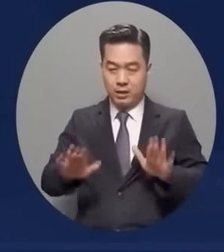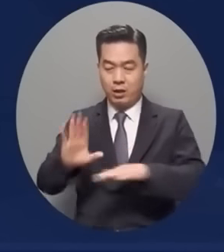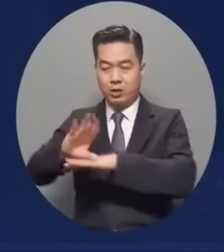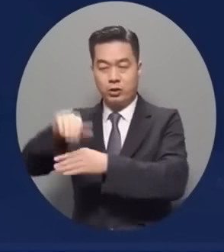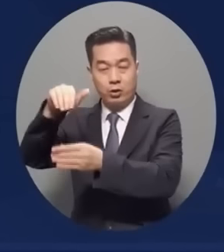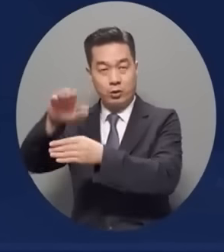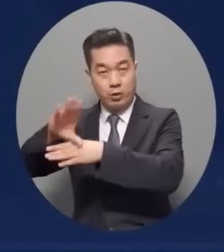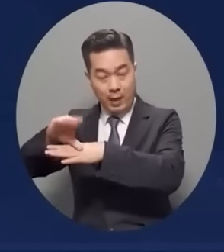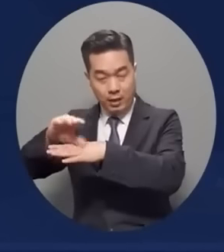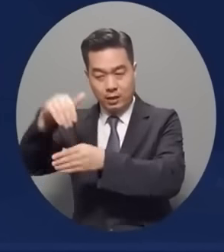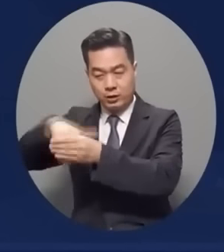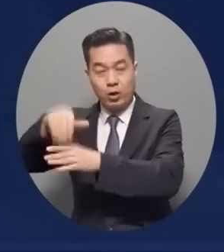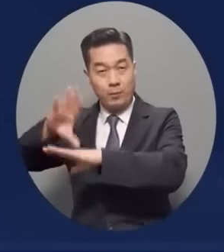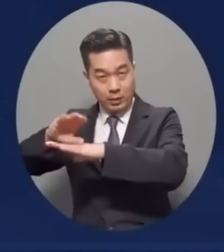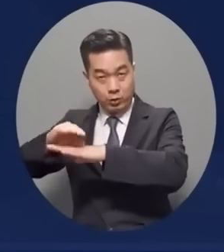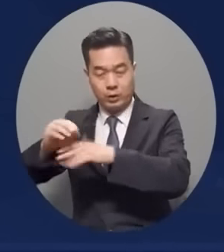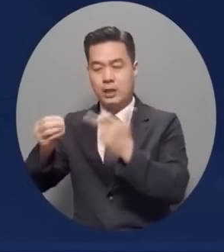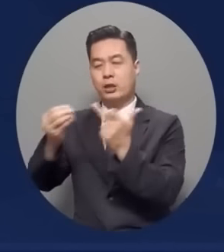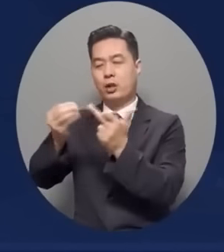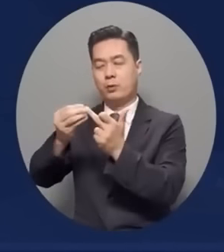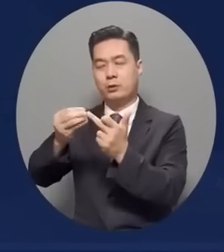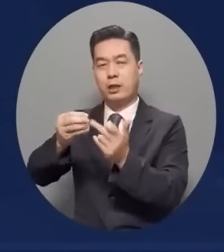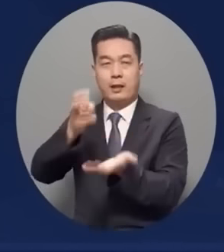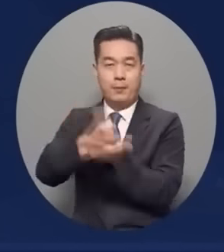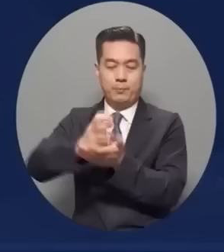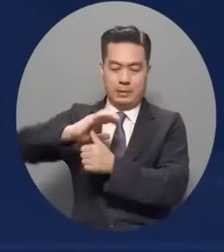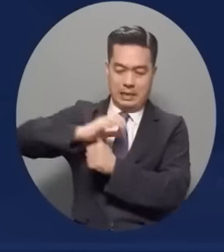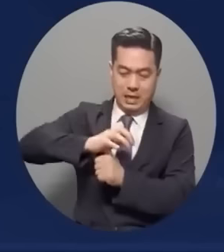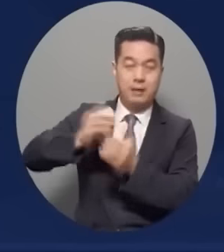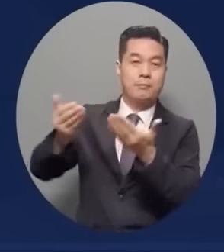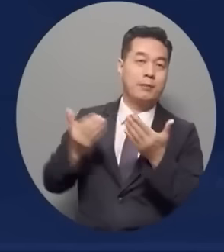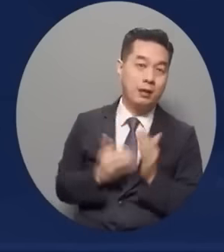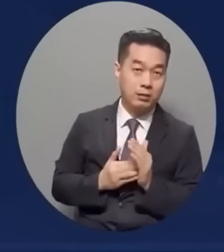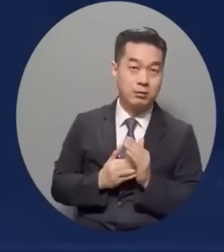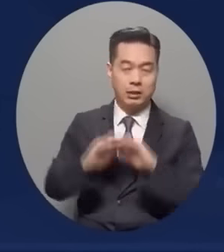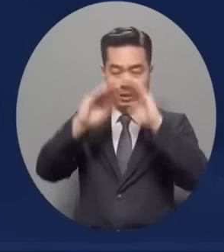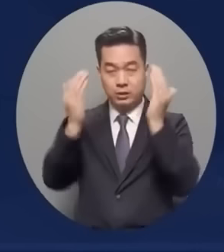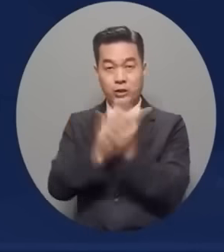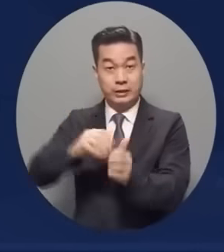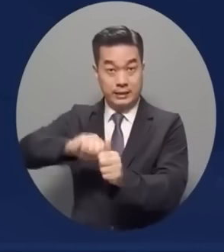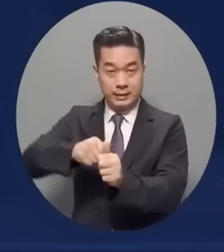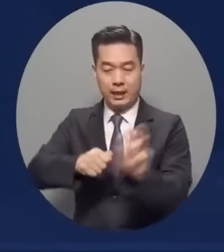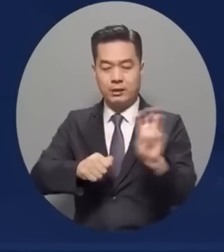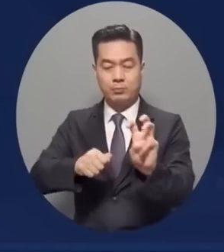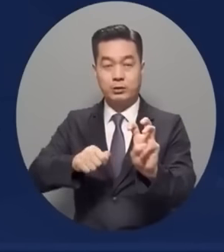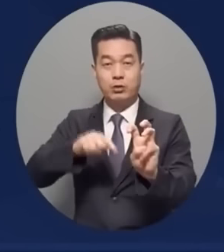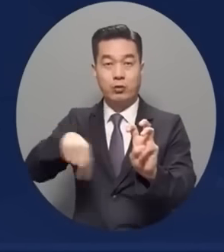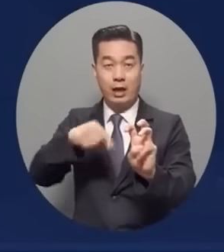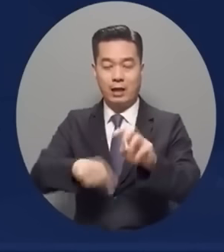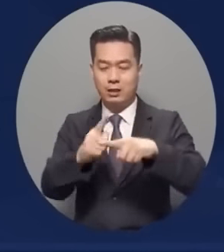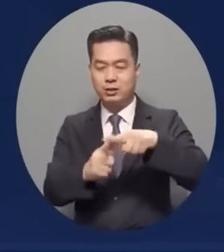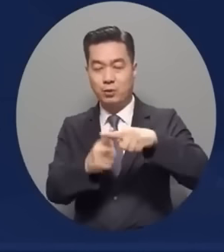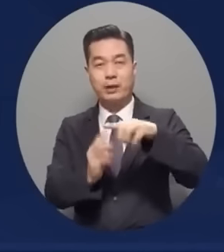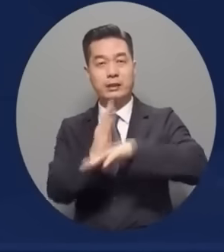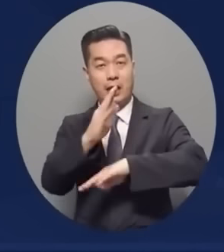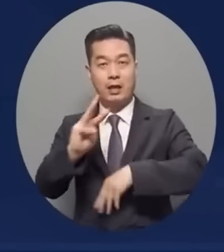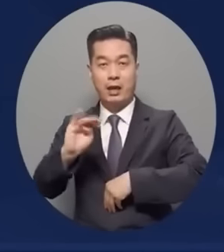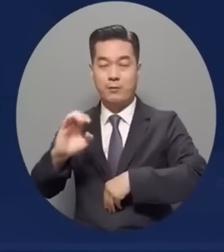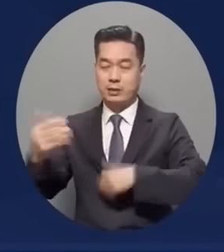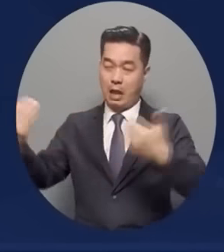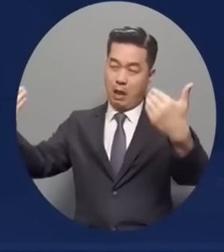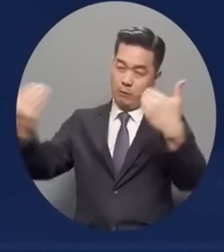선방심의로부터 17번째 법정 제재를 받았습니다. 전체 징계 30건 중 절반 이상이 MBC에